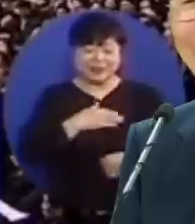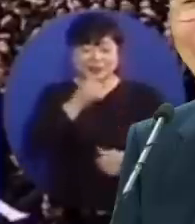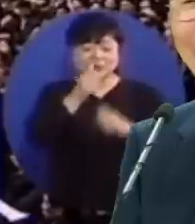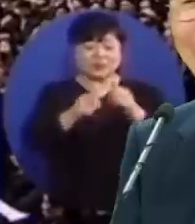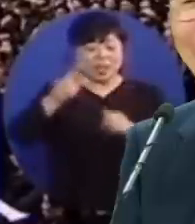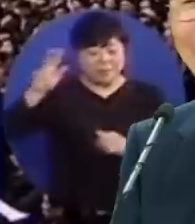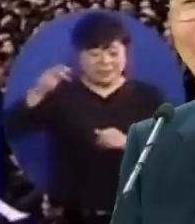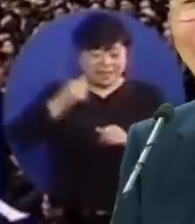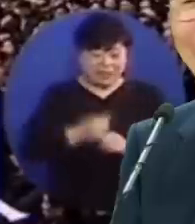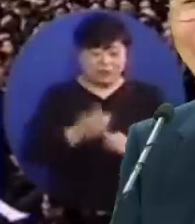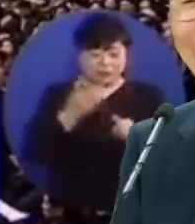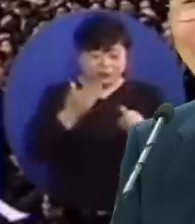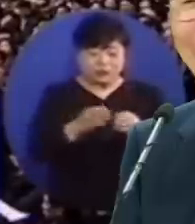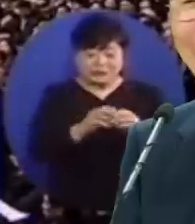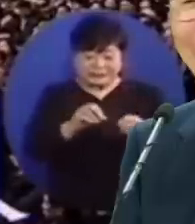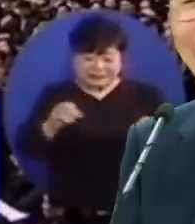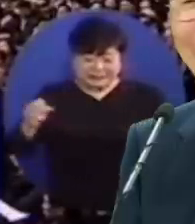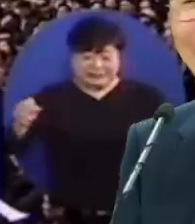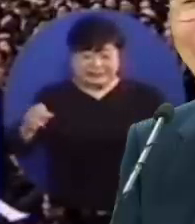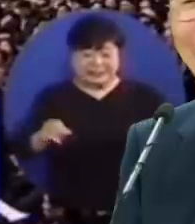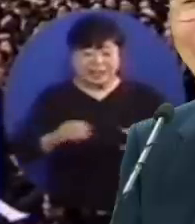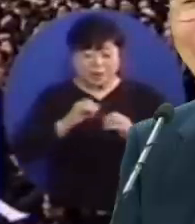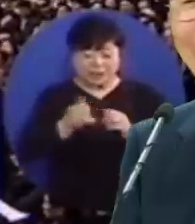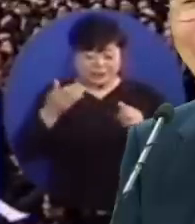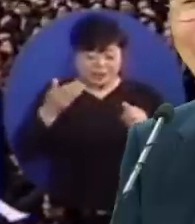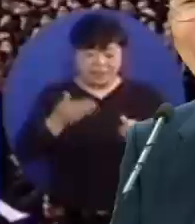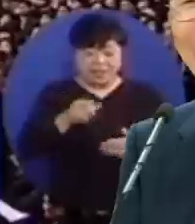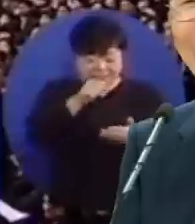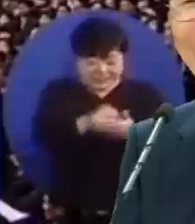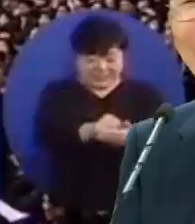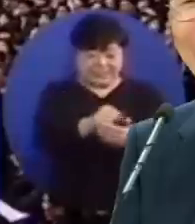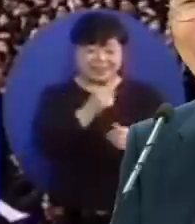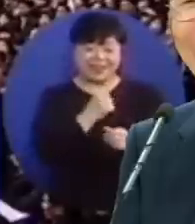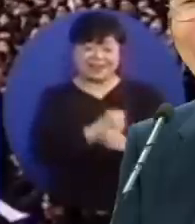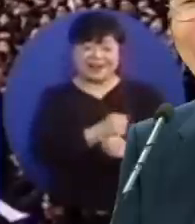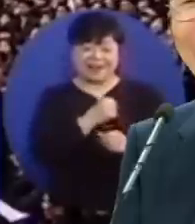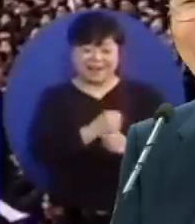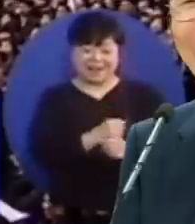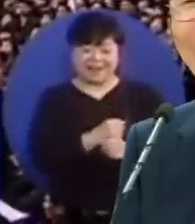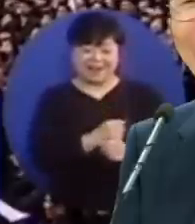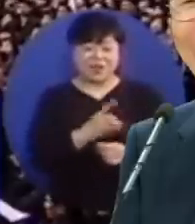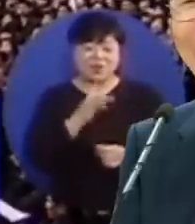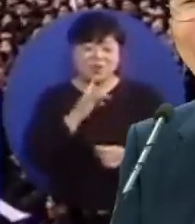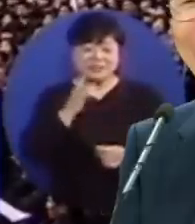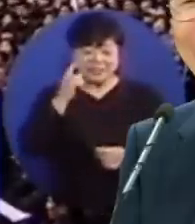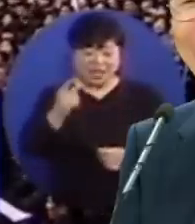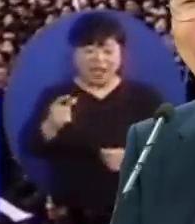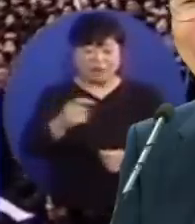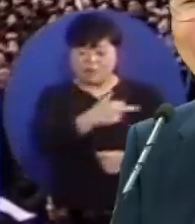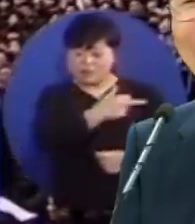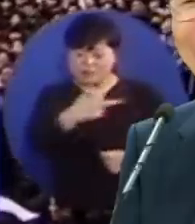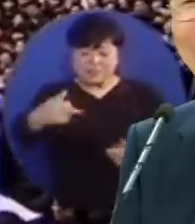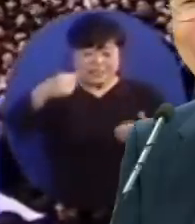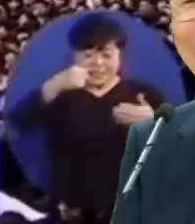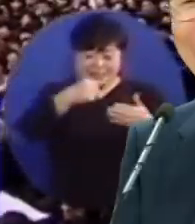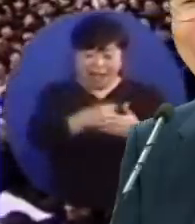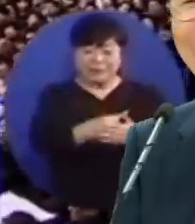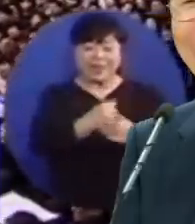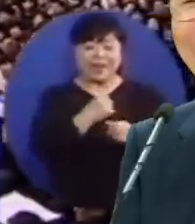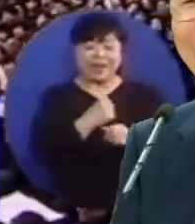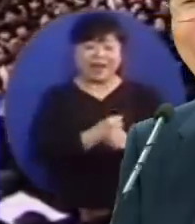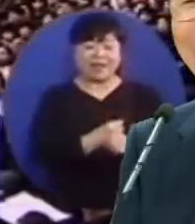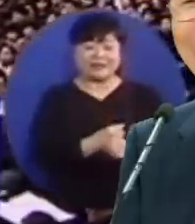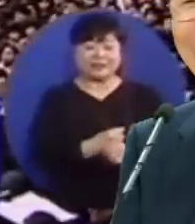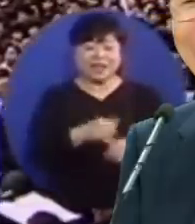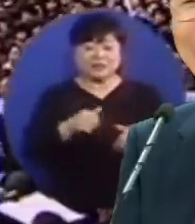조상에게 맹세하여 그들에게 주려 한 땅을 이 백성에게 차지하게 하리라. 오직 강하고 극히 담대하여